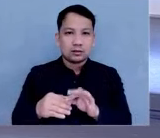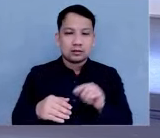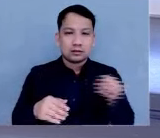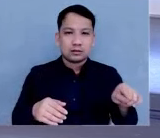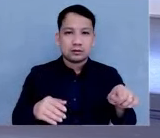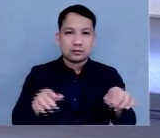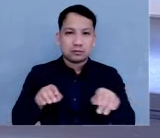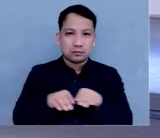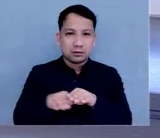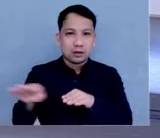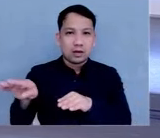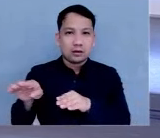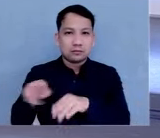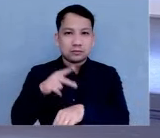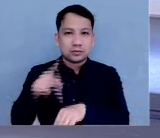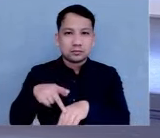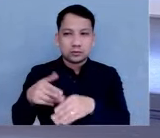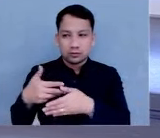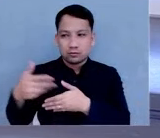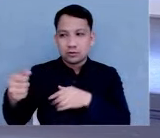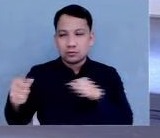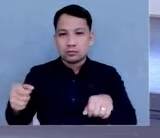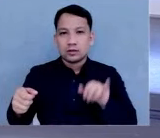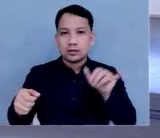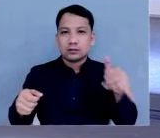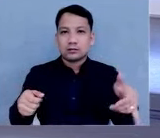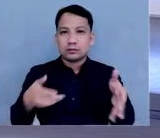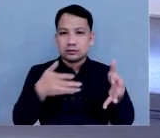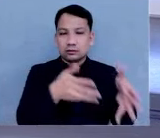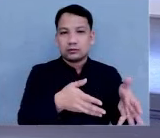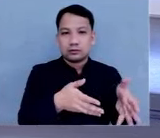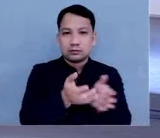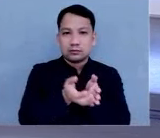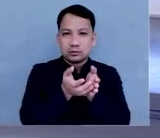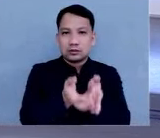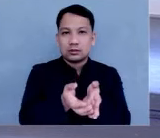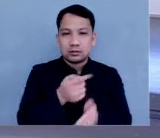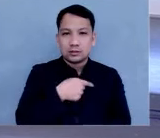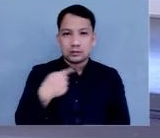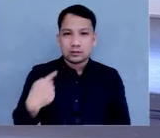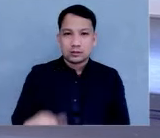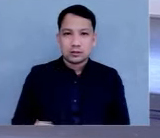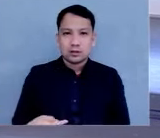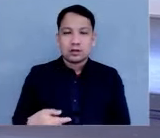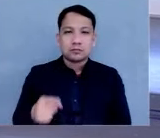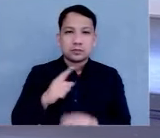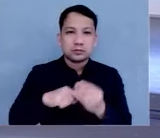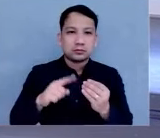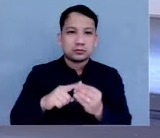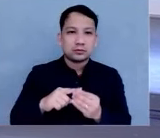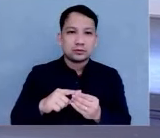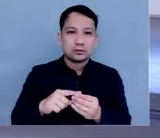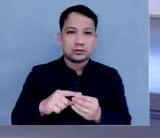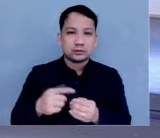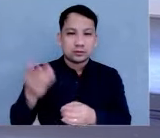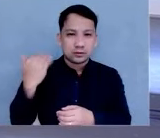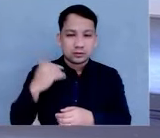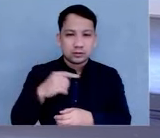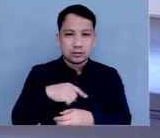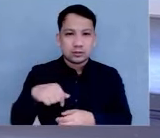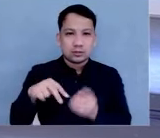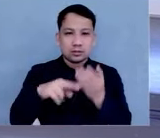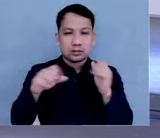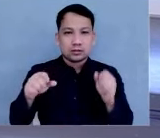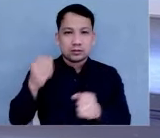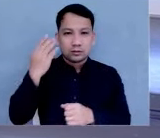lamang ng Pilipinas ang umalis at naiwan ang mga barko ng China. Ayon kay dating Chinese Vice Minister